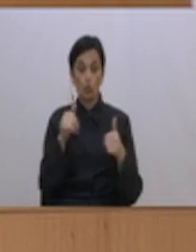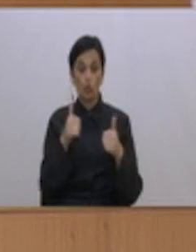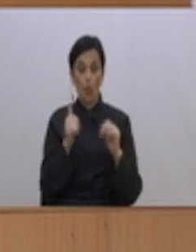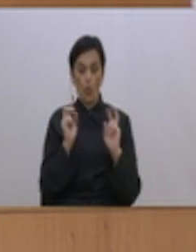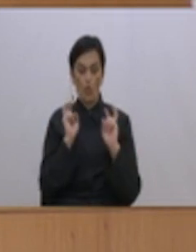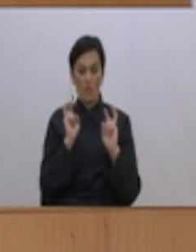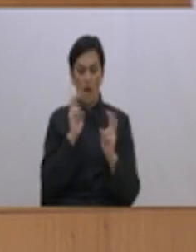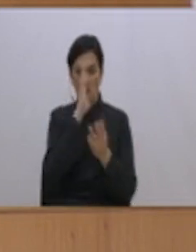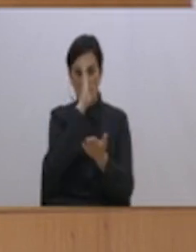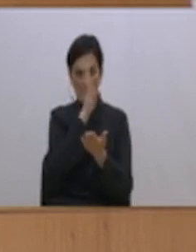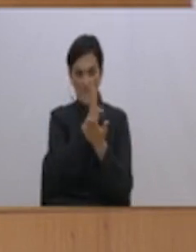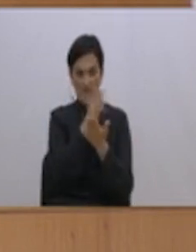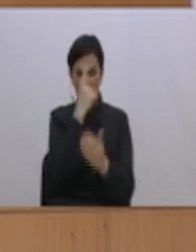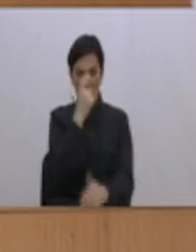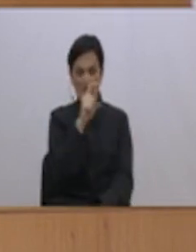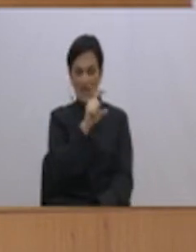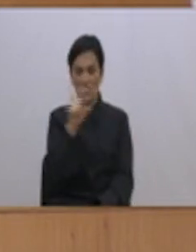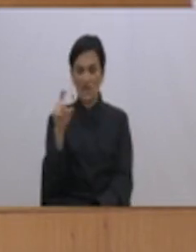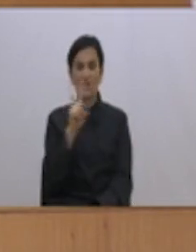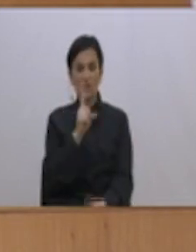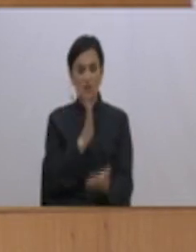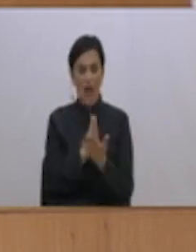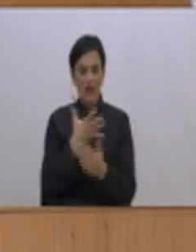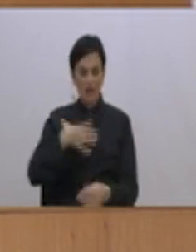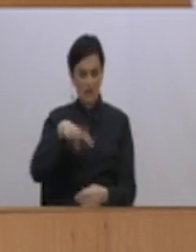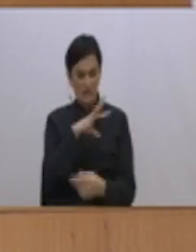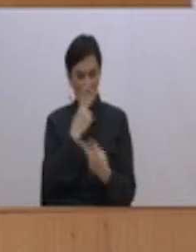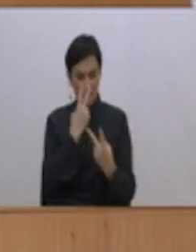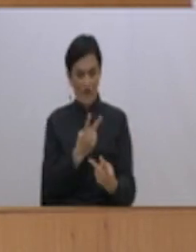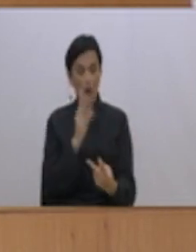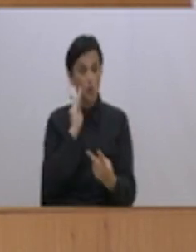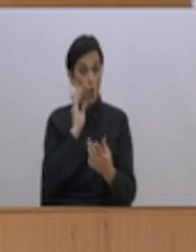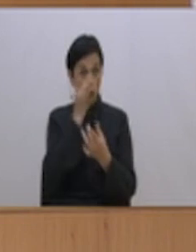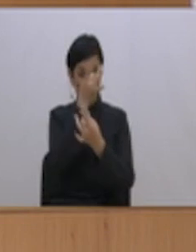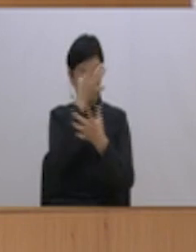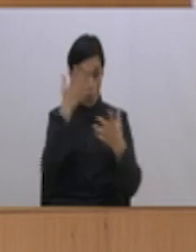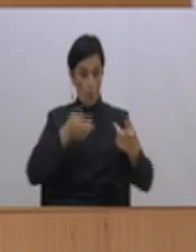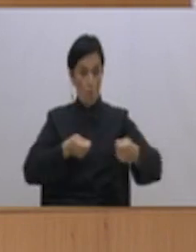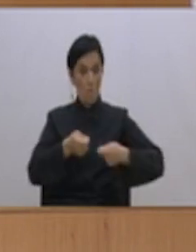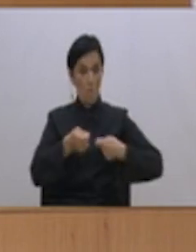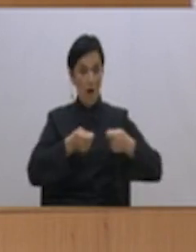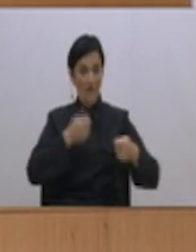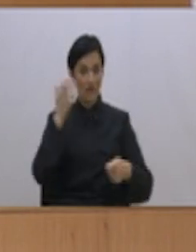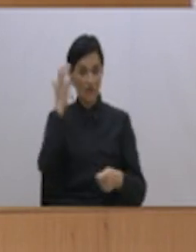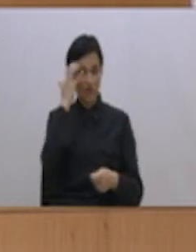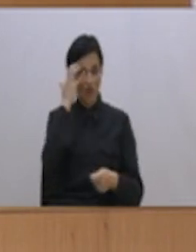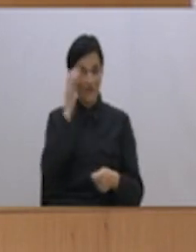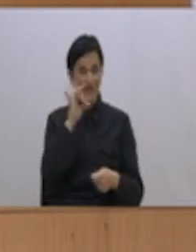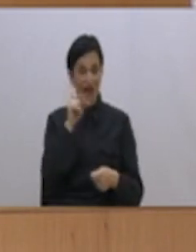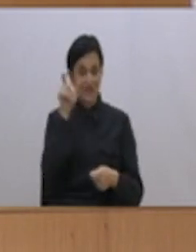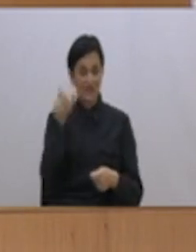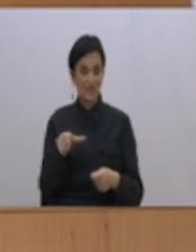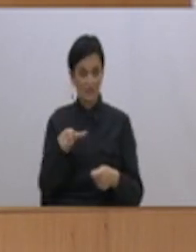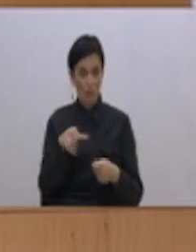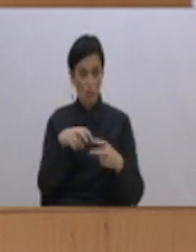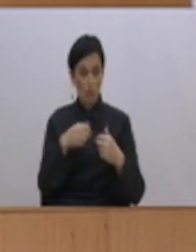მანიშნებელი პირდაპირ ინდიკატორი იმისა, რა ხდება ქვეყანაში. როცა კულტურას მართავს შავრაზმელი კომისარი,